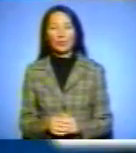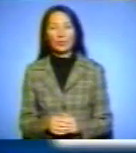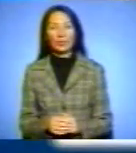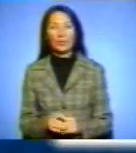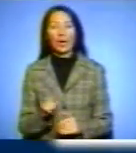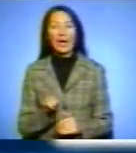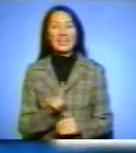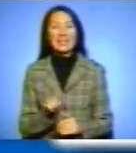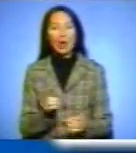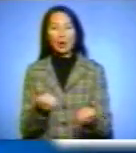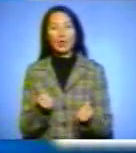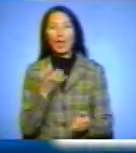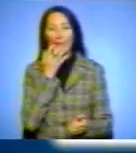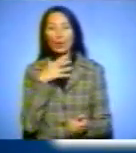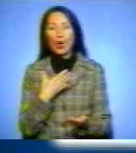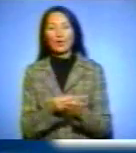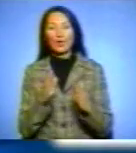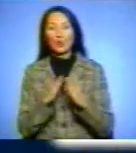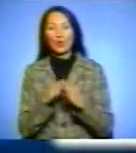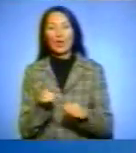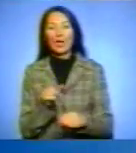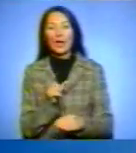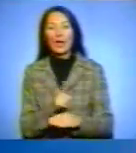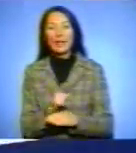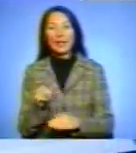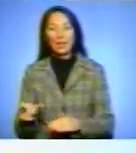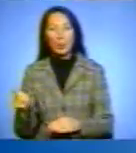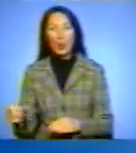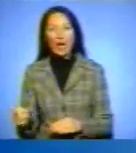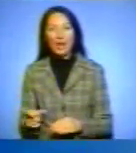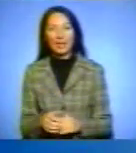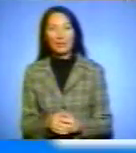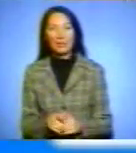Чи отримають тепло у свої домівки тернополяни?